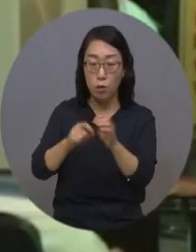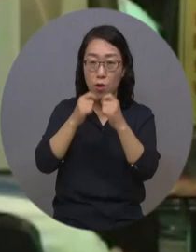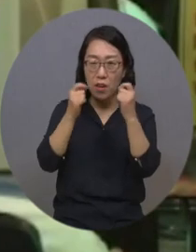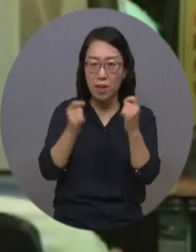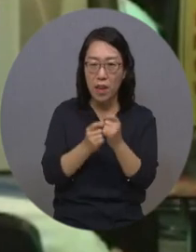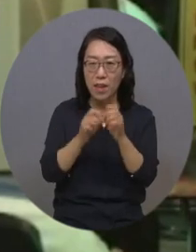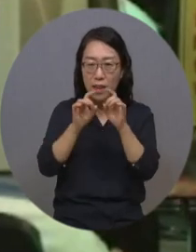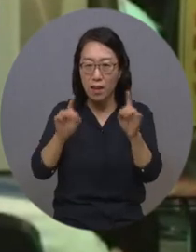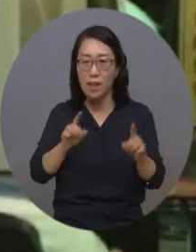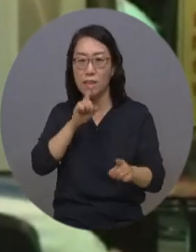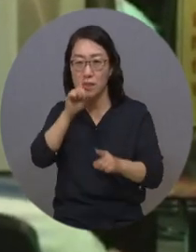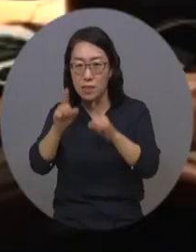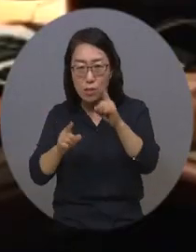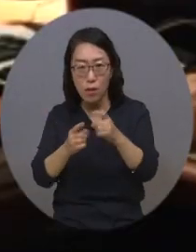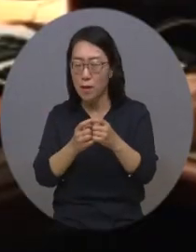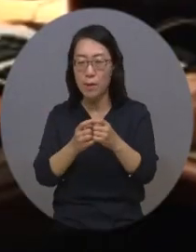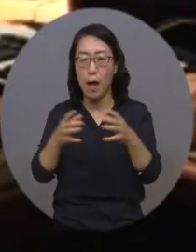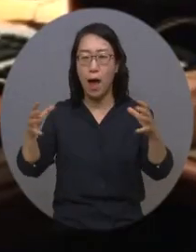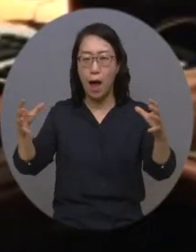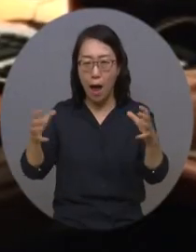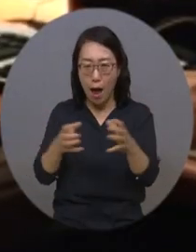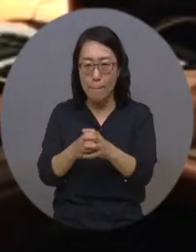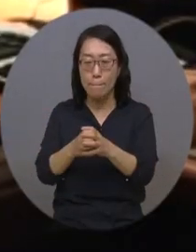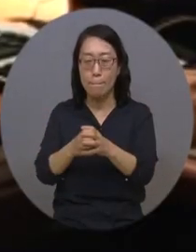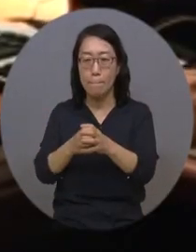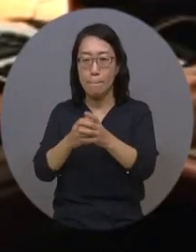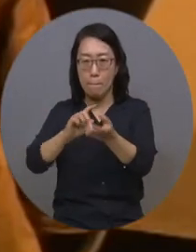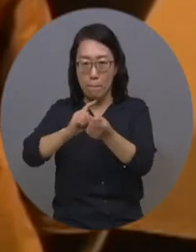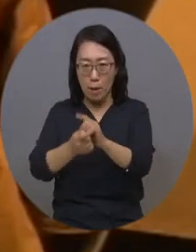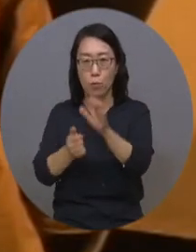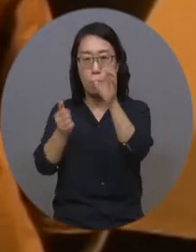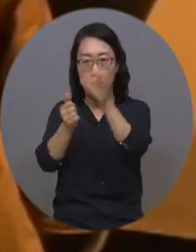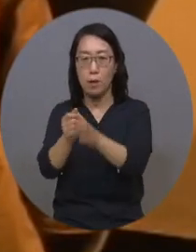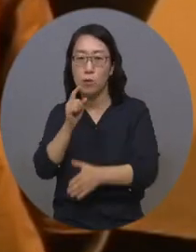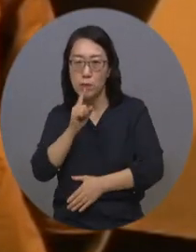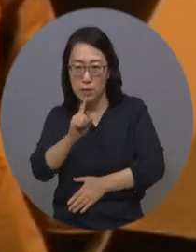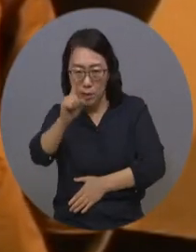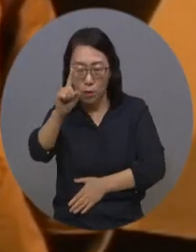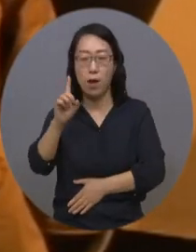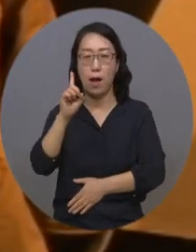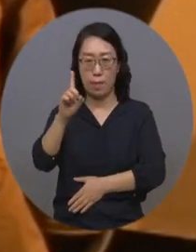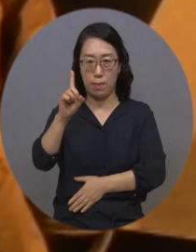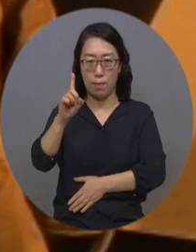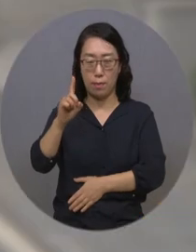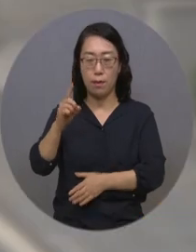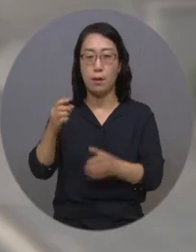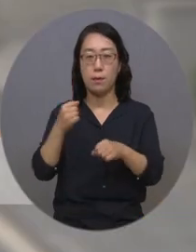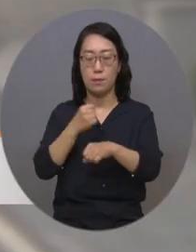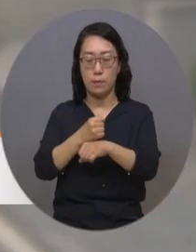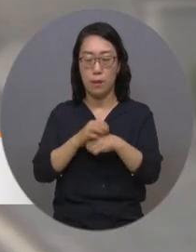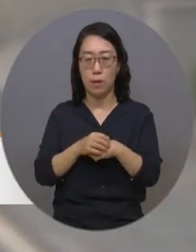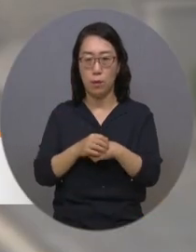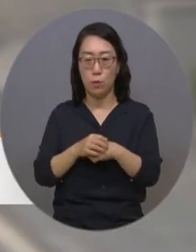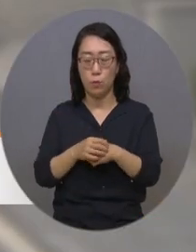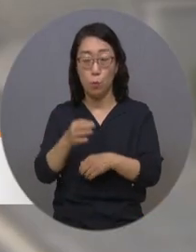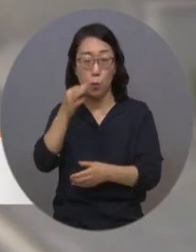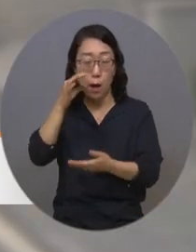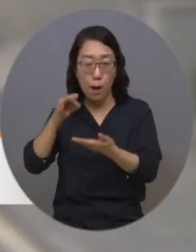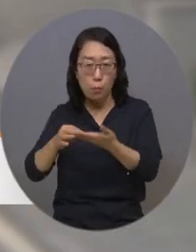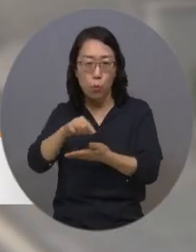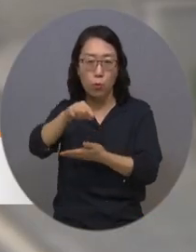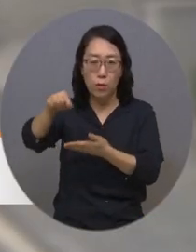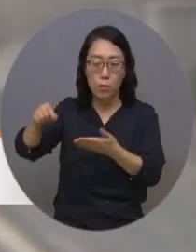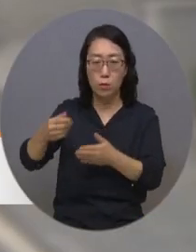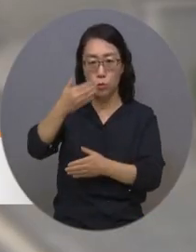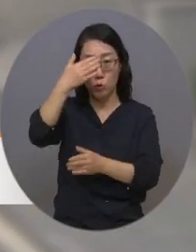것을 개인 문화재단이 일괄 신청 대행 않은 것으로 바꾸기로 했습니다 또한 사각지대 청소년을